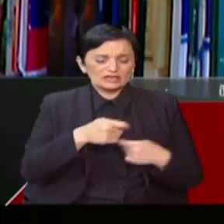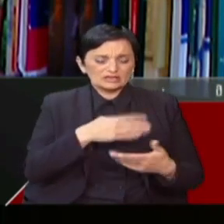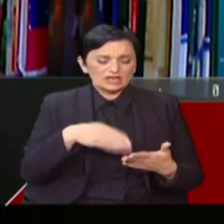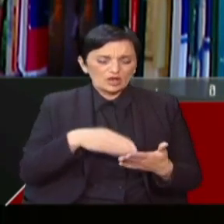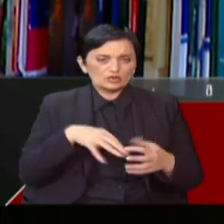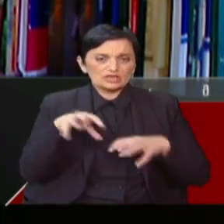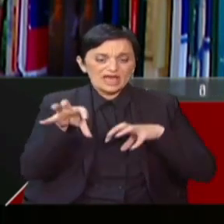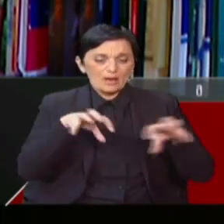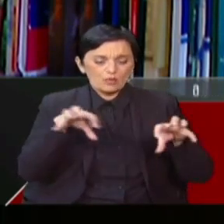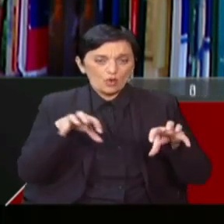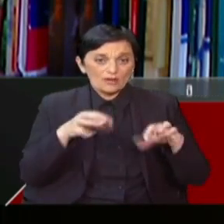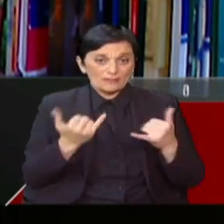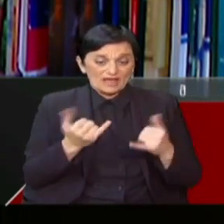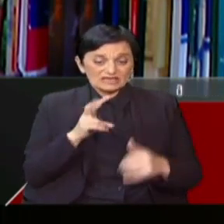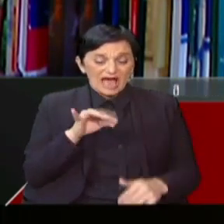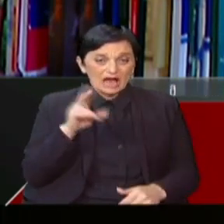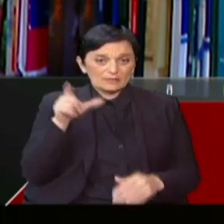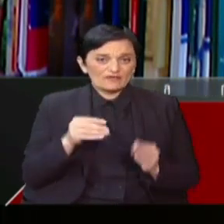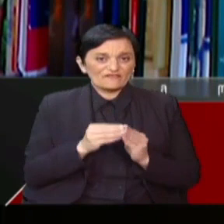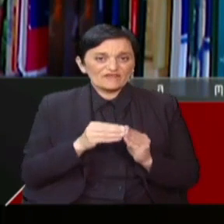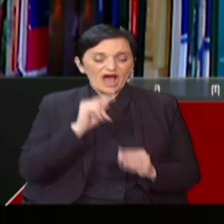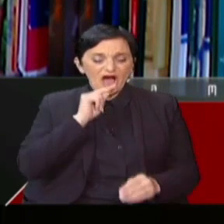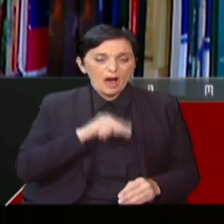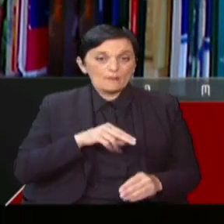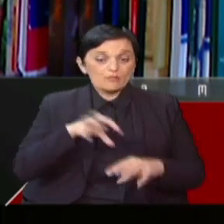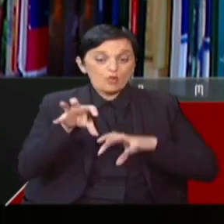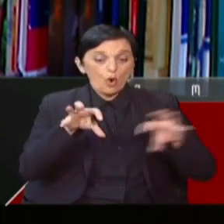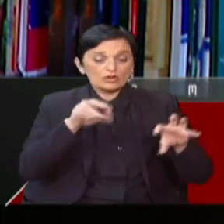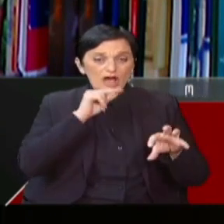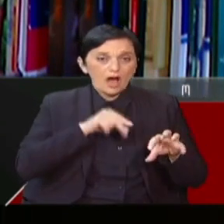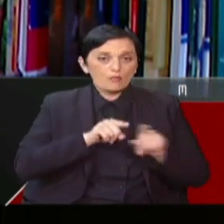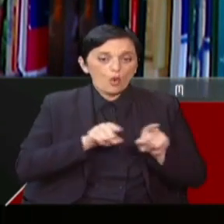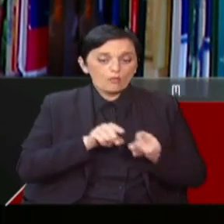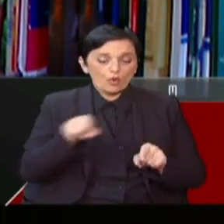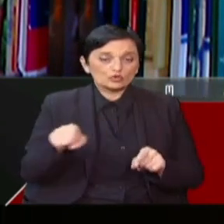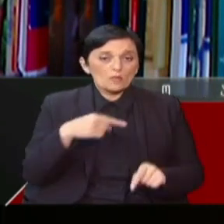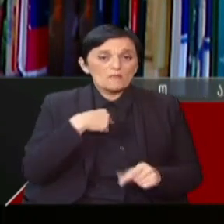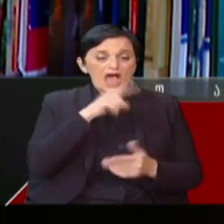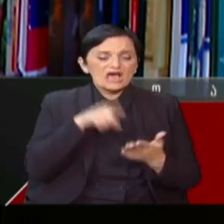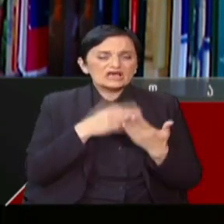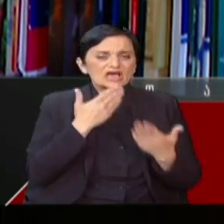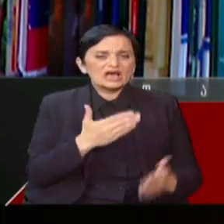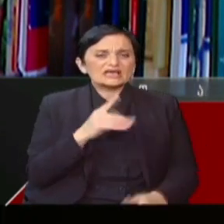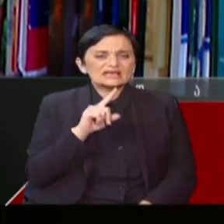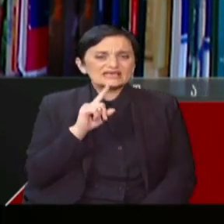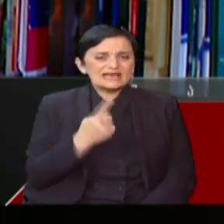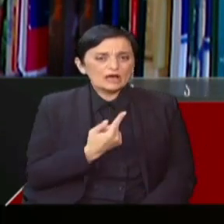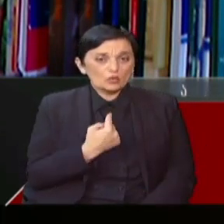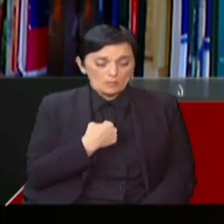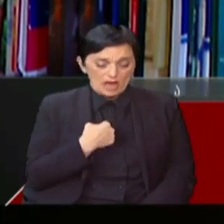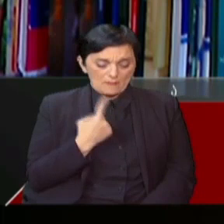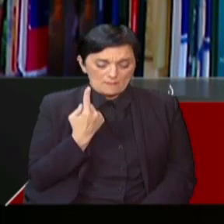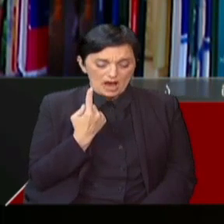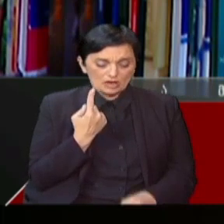დეოლიგარქიზაცია, დეპოლარიზაცია, აი დღეს ღარიბაშვილი ისევ და ისევ აბრალებს და პოლარიზაციას ოპოზიციას და მე თქვენ გეკითხებით, რატომ მიწევს მე